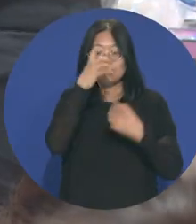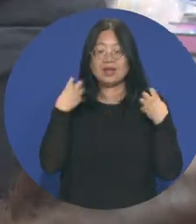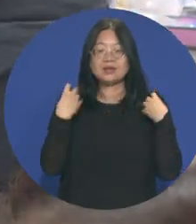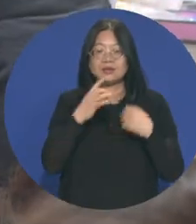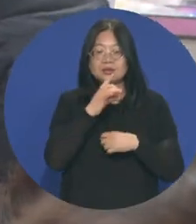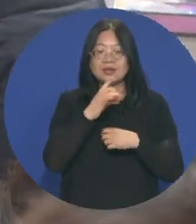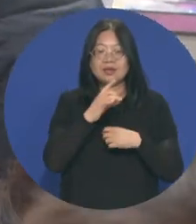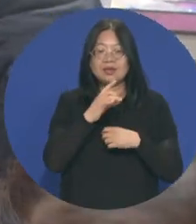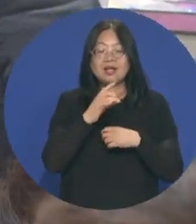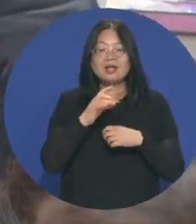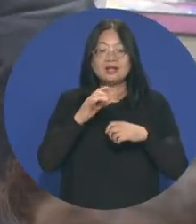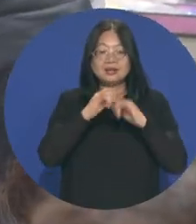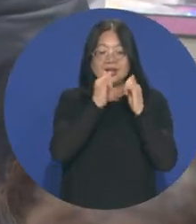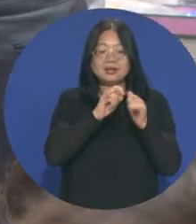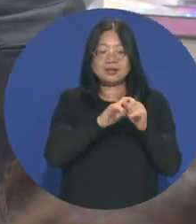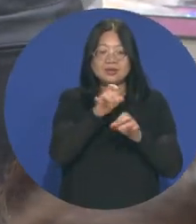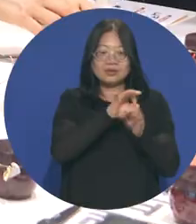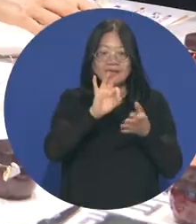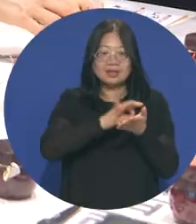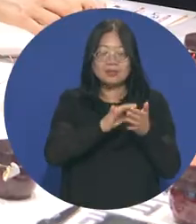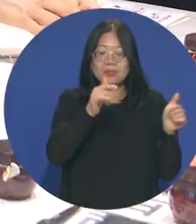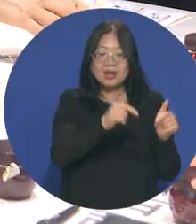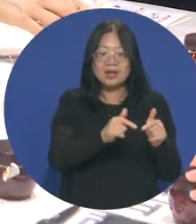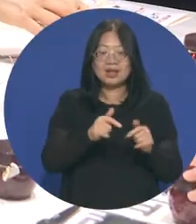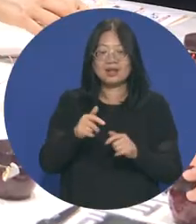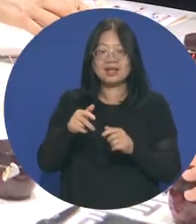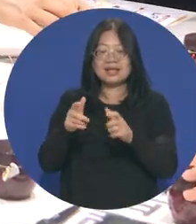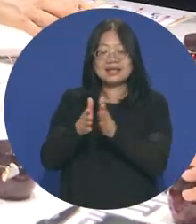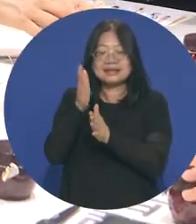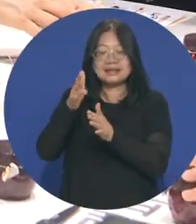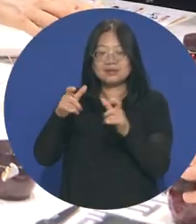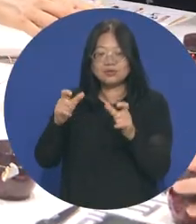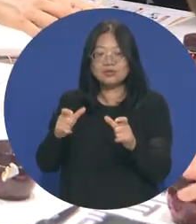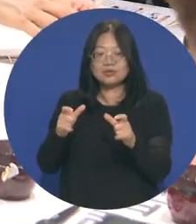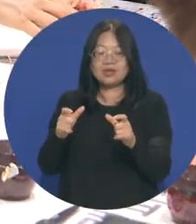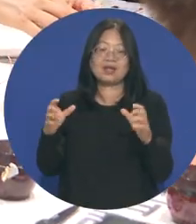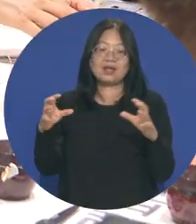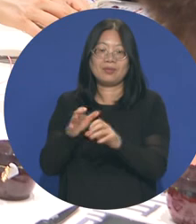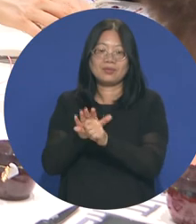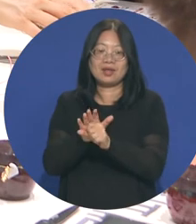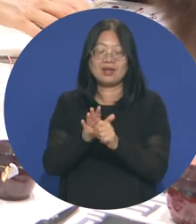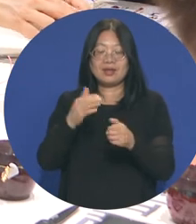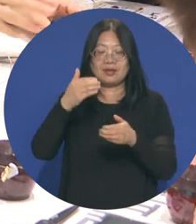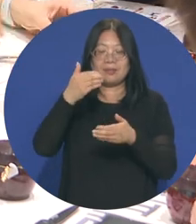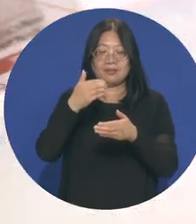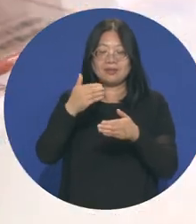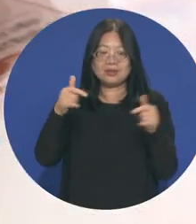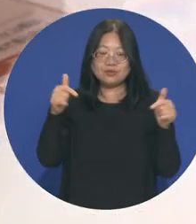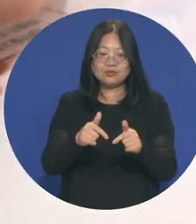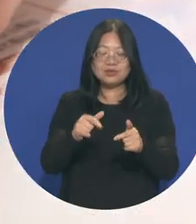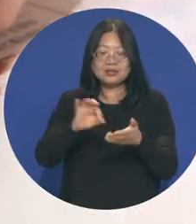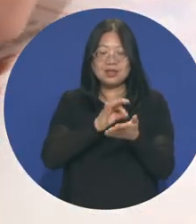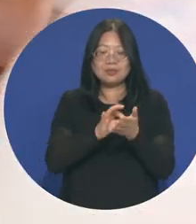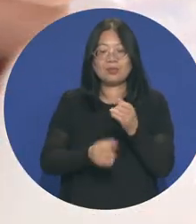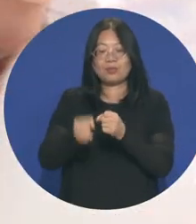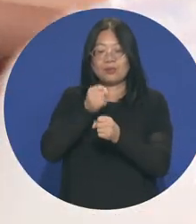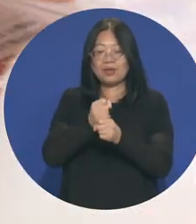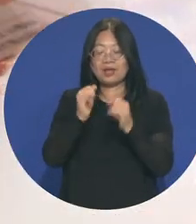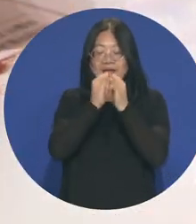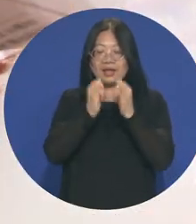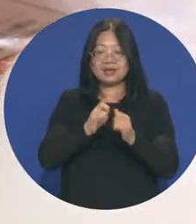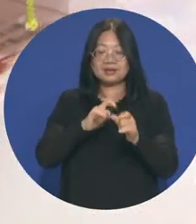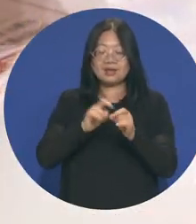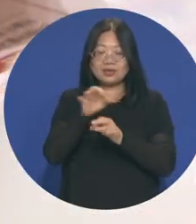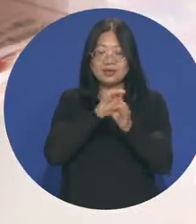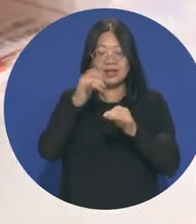사회적 경제 예산을 대폭 축소한 가운데 경기도는 시군과 협력해 삭감된 예산을 대부분 복구하는 등 사회적 경제의